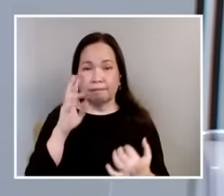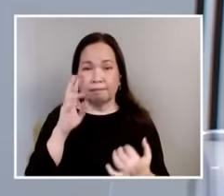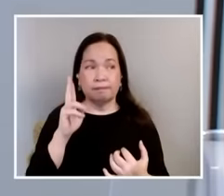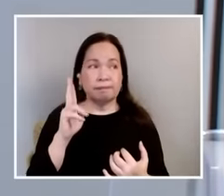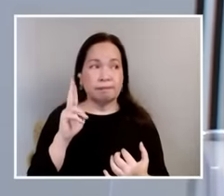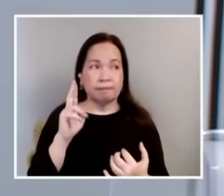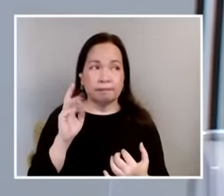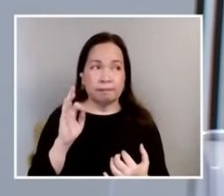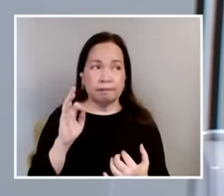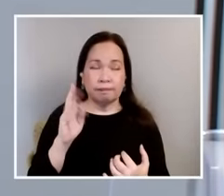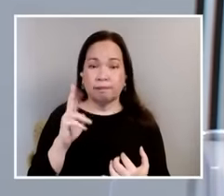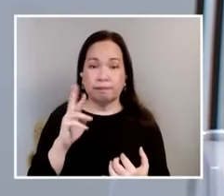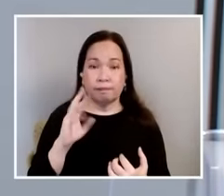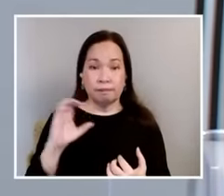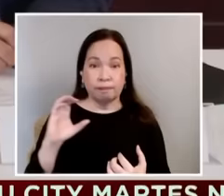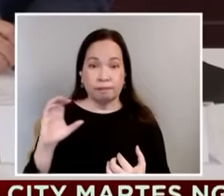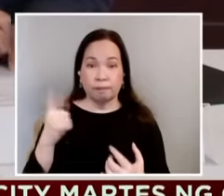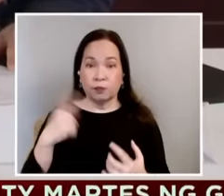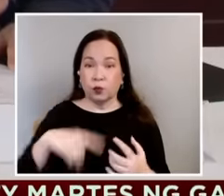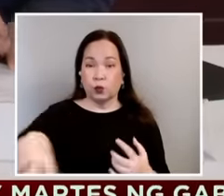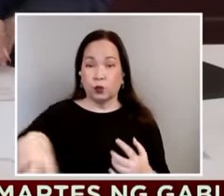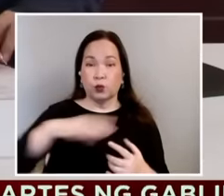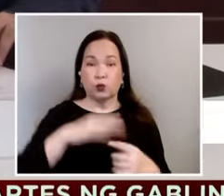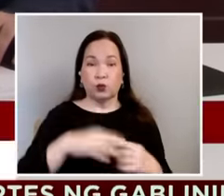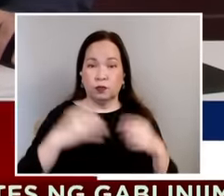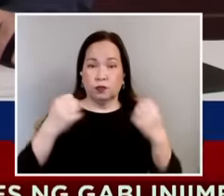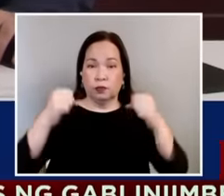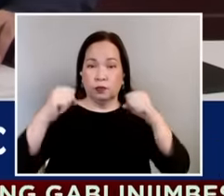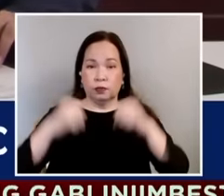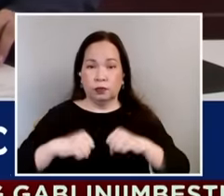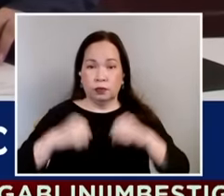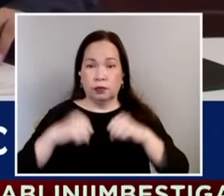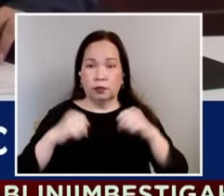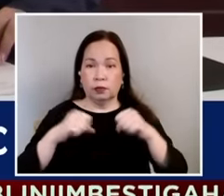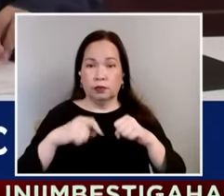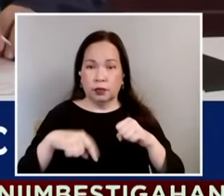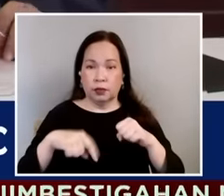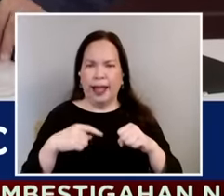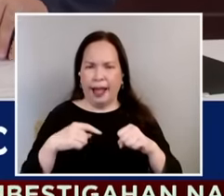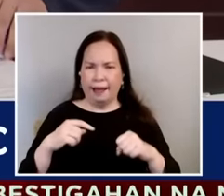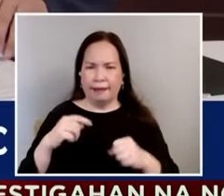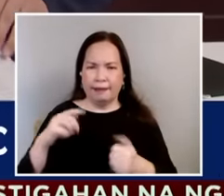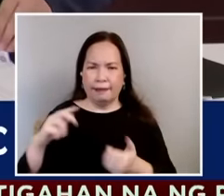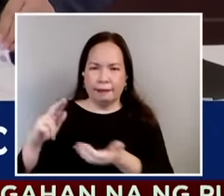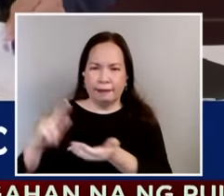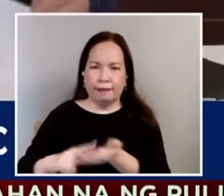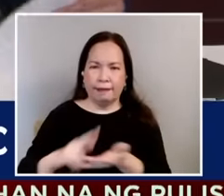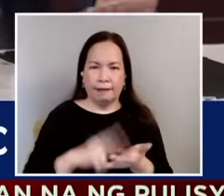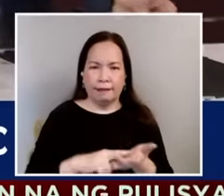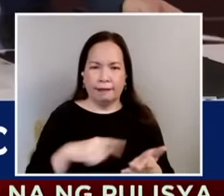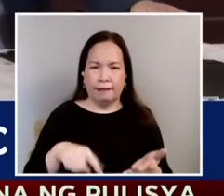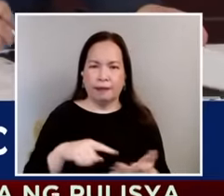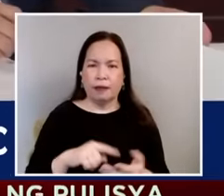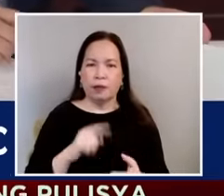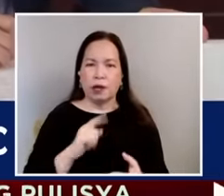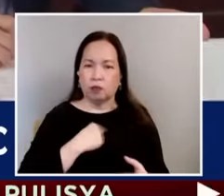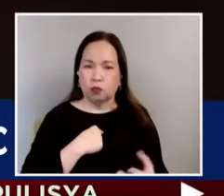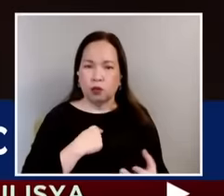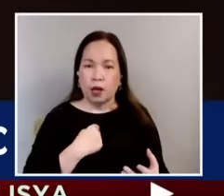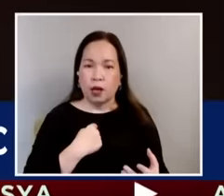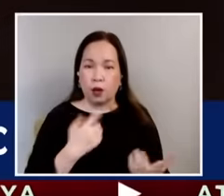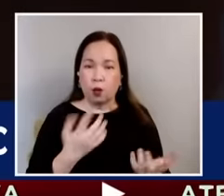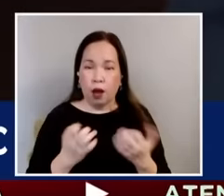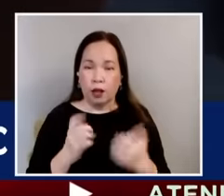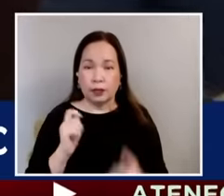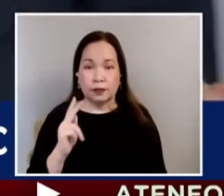Ito'y matapos lagdaan ang kontrata sa pagitan ng Universal Reality Combat Championship at I Want TFC. Sa ilalim